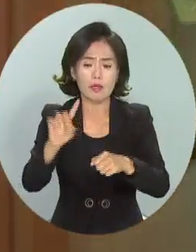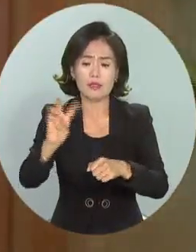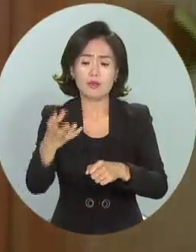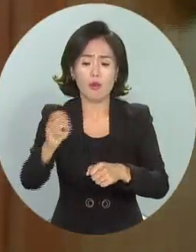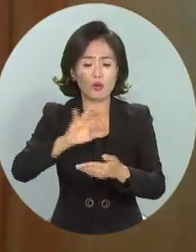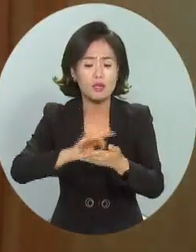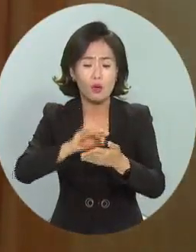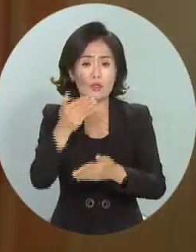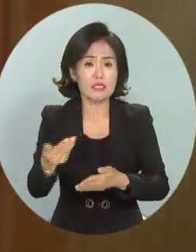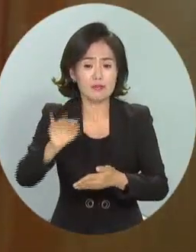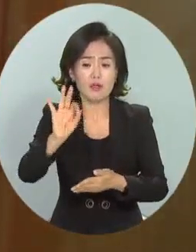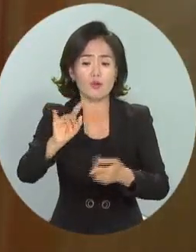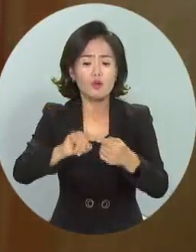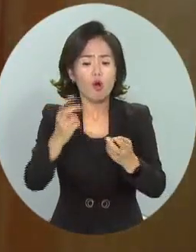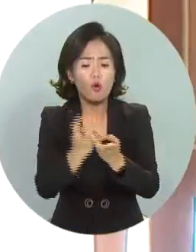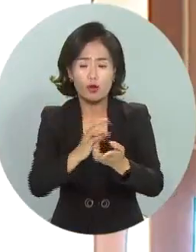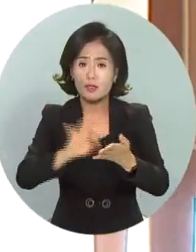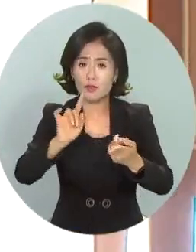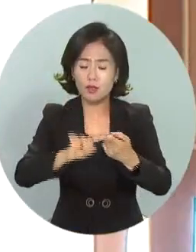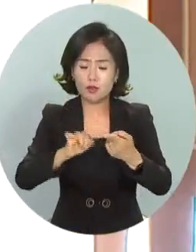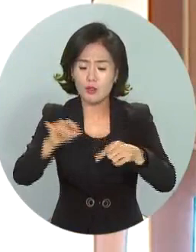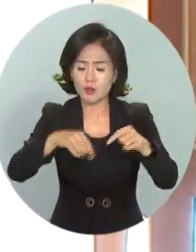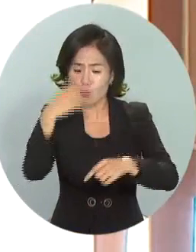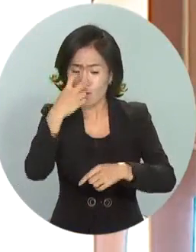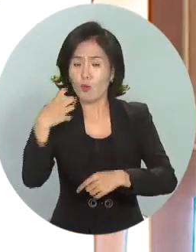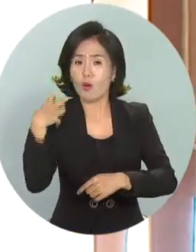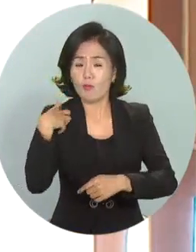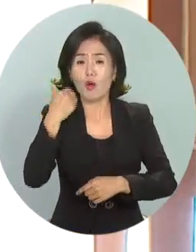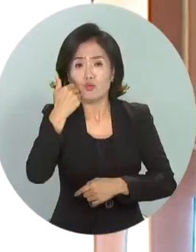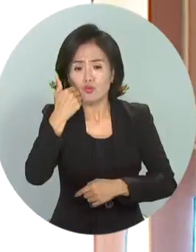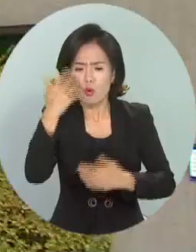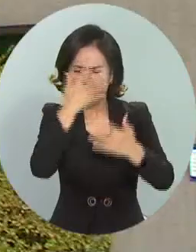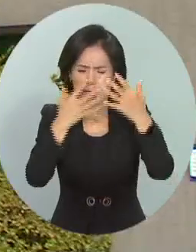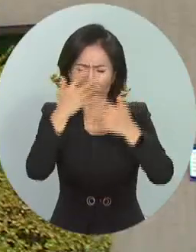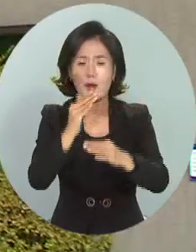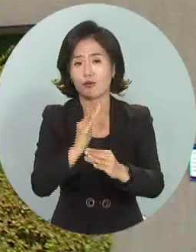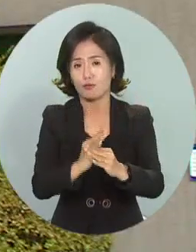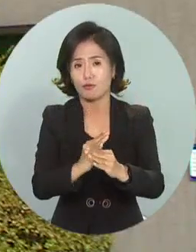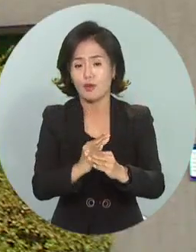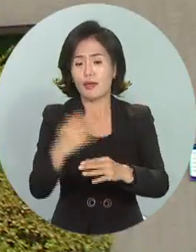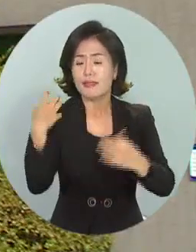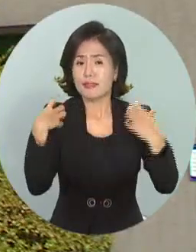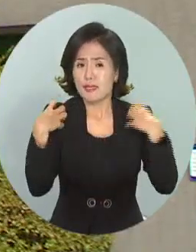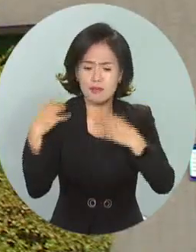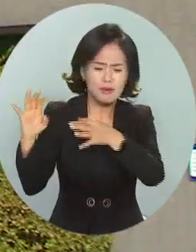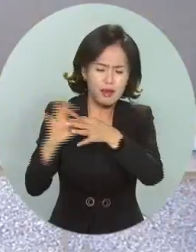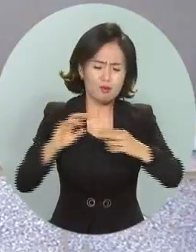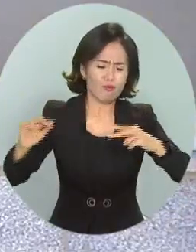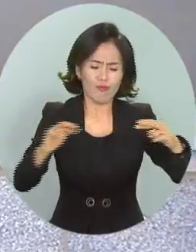들어가고 있지만이 돈이 어디로 쓰이는지지도 감독할 주체는 여전히 불분명한 상태로 책임 공방만